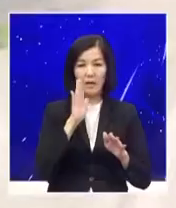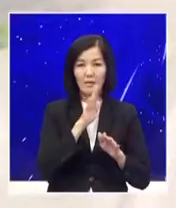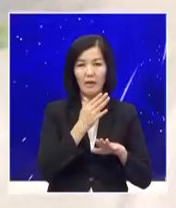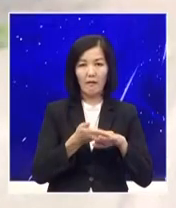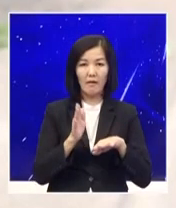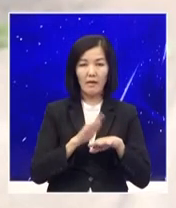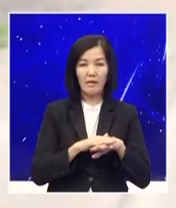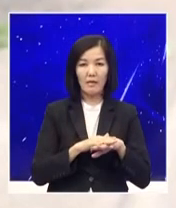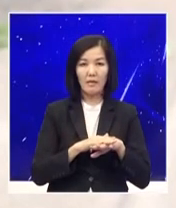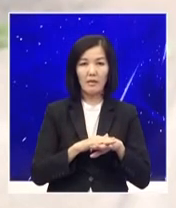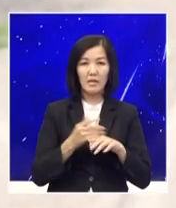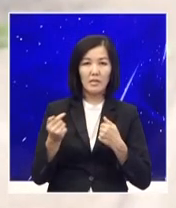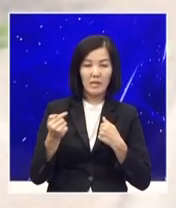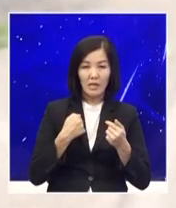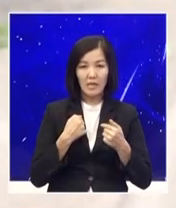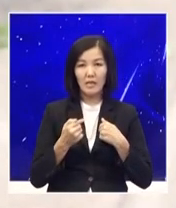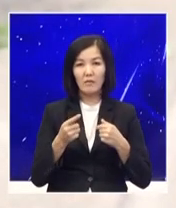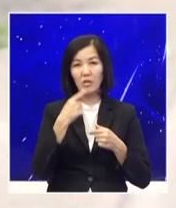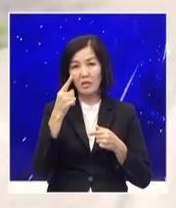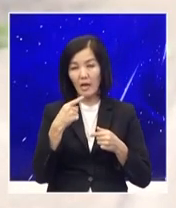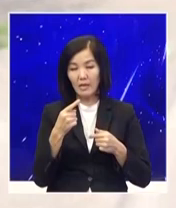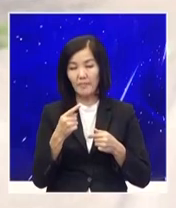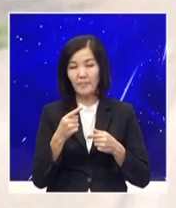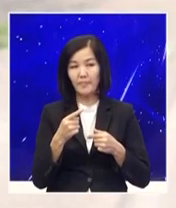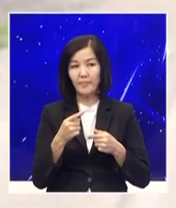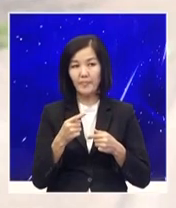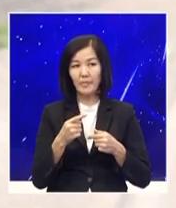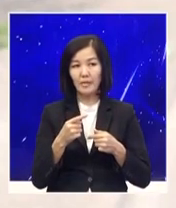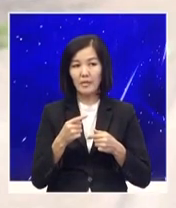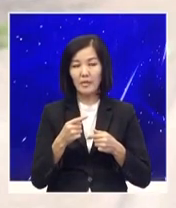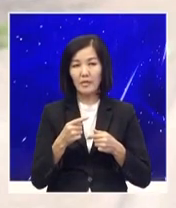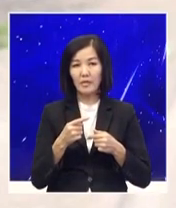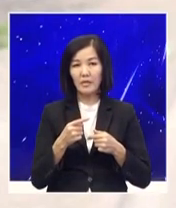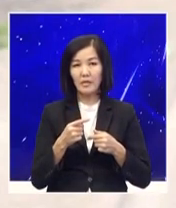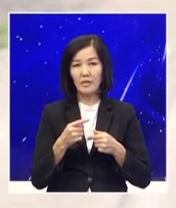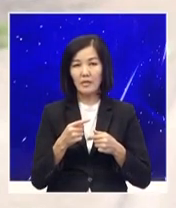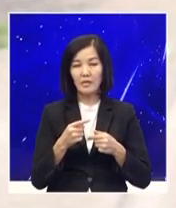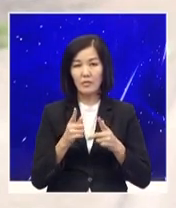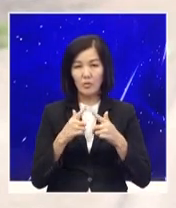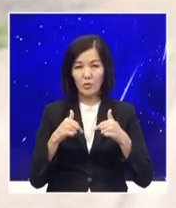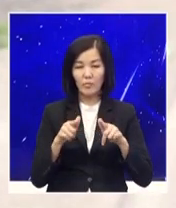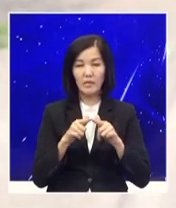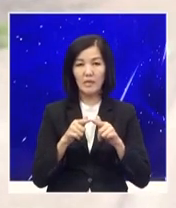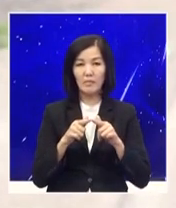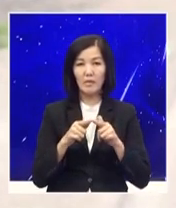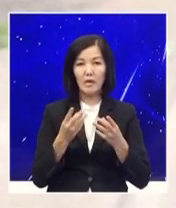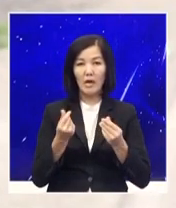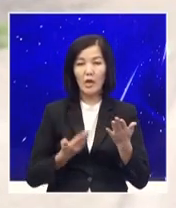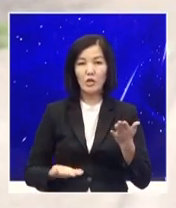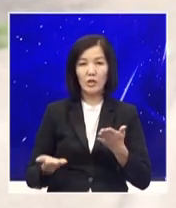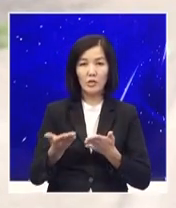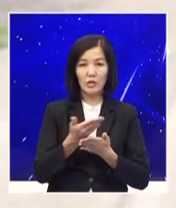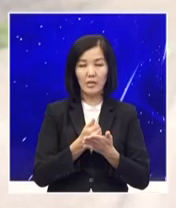жатыр, қатты мұқтаж жан болып жатыр, деп сол кісілерді бәрін ұйымдастырып, ақшаларын